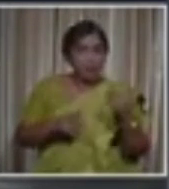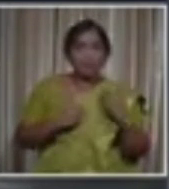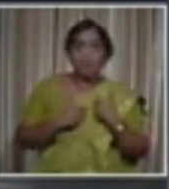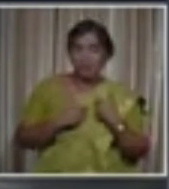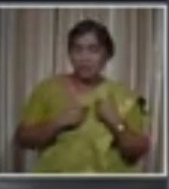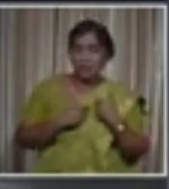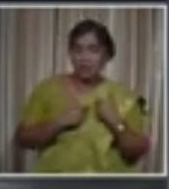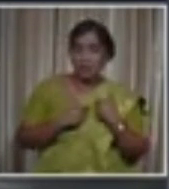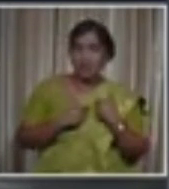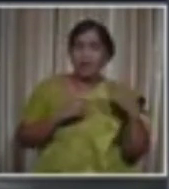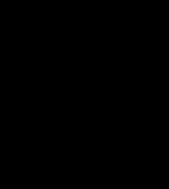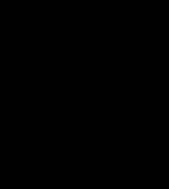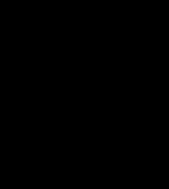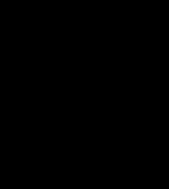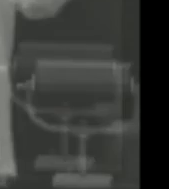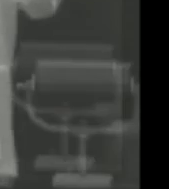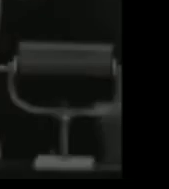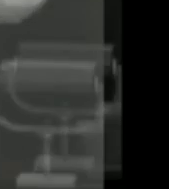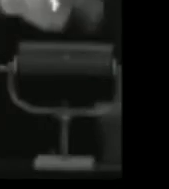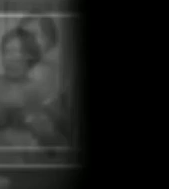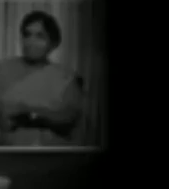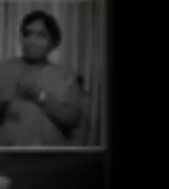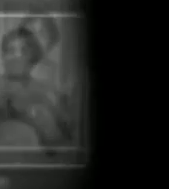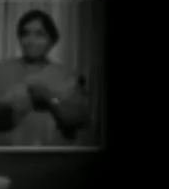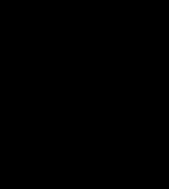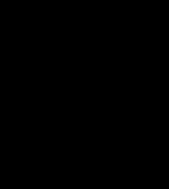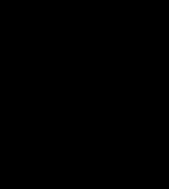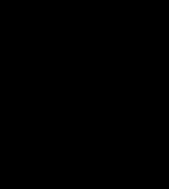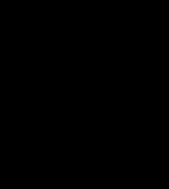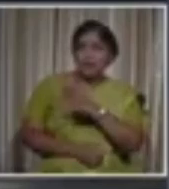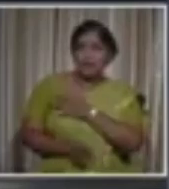මගේ ඉදමේ තිබුණ මල් ගස් ටිකත් උදුරලා දාලා තියෙන මේ වෛරය මොකද්ද කියන අපිට තේරෙන්නේ නැහැ.